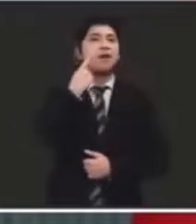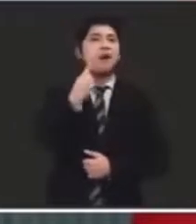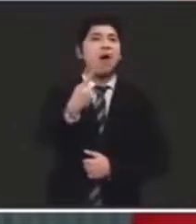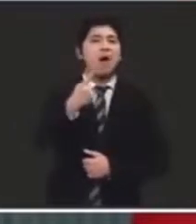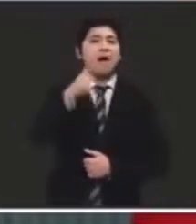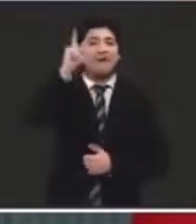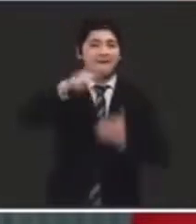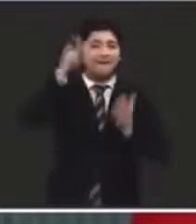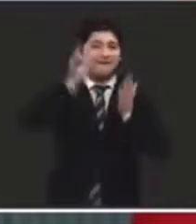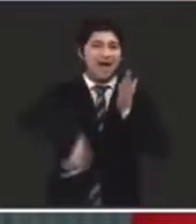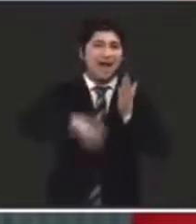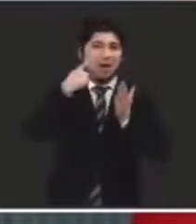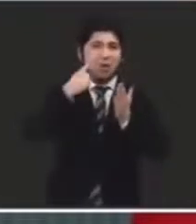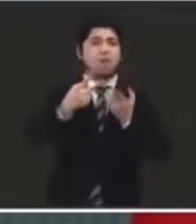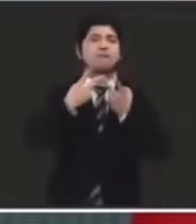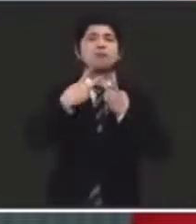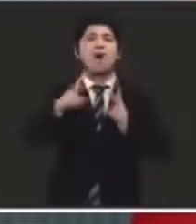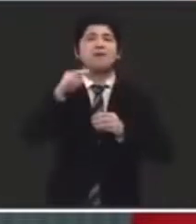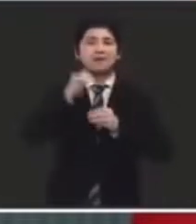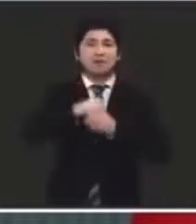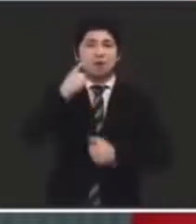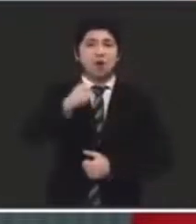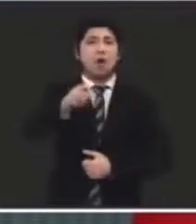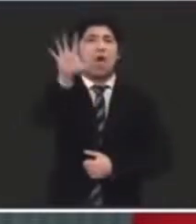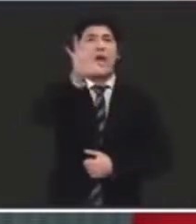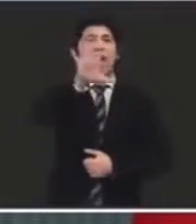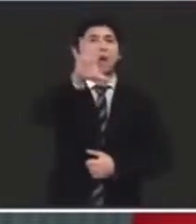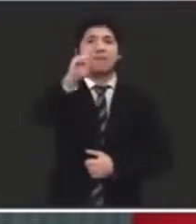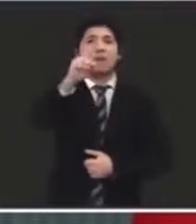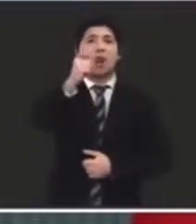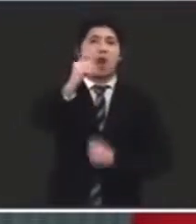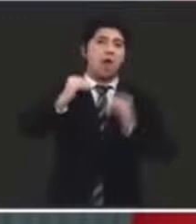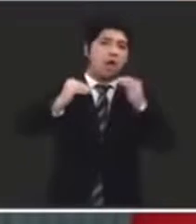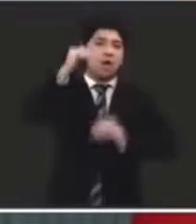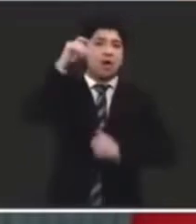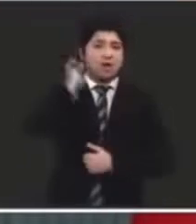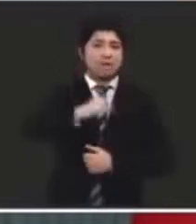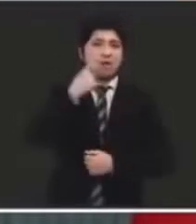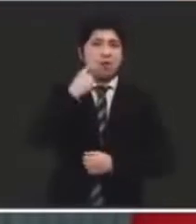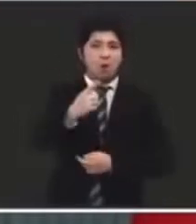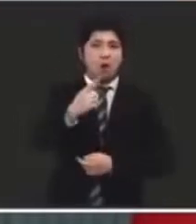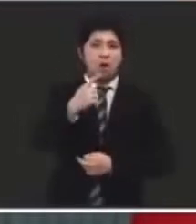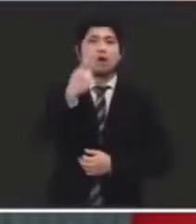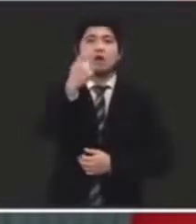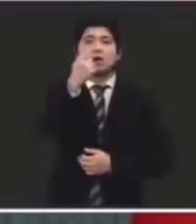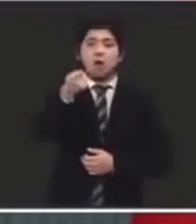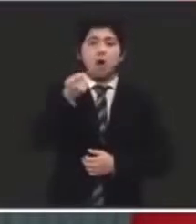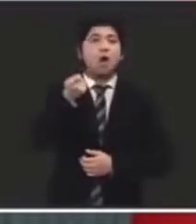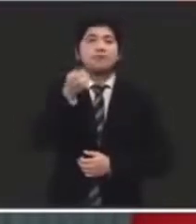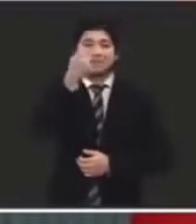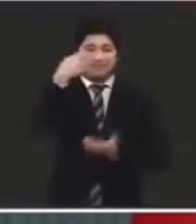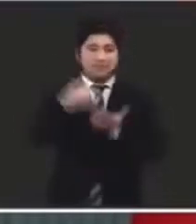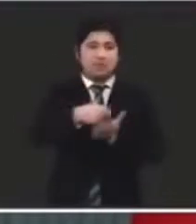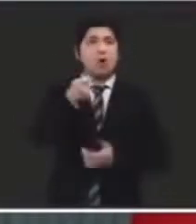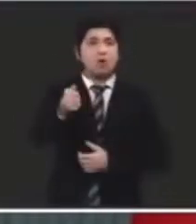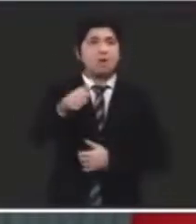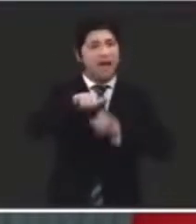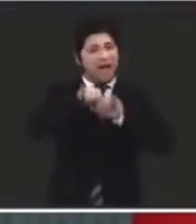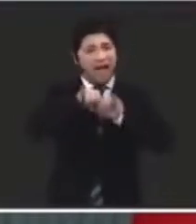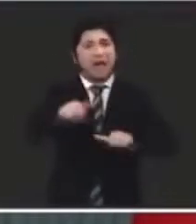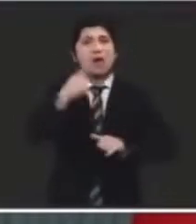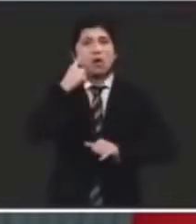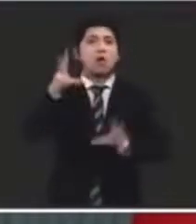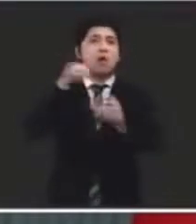vergi istisnasını 50 bin liraya çıkartan ve nakdi ödemeyi de aynı